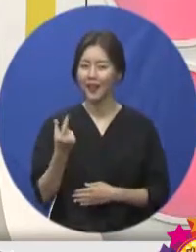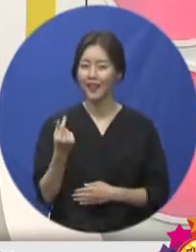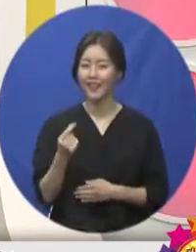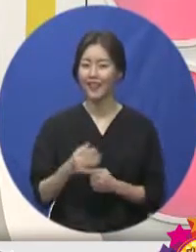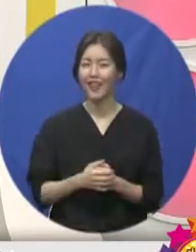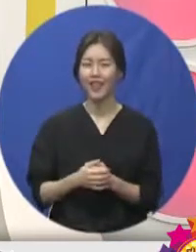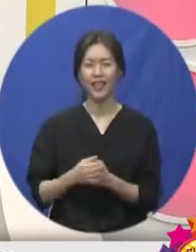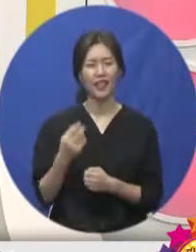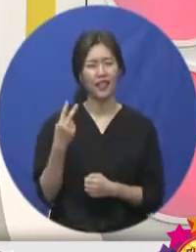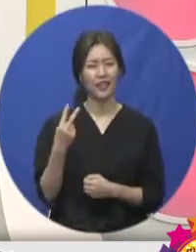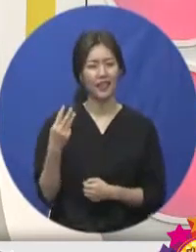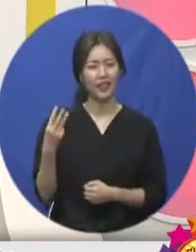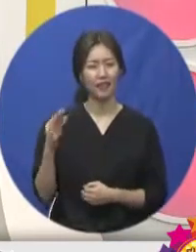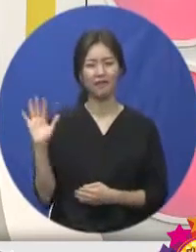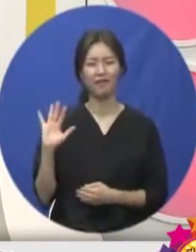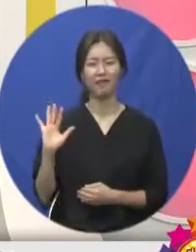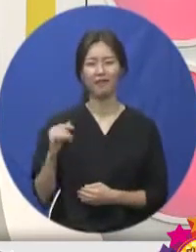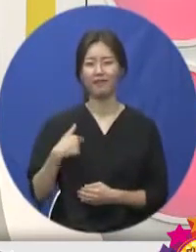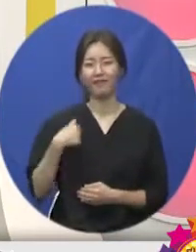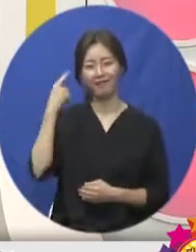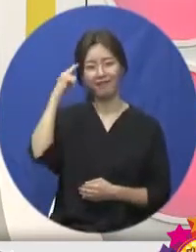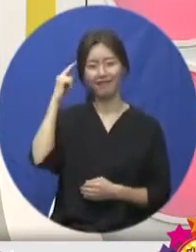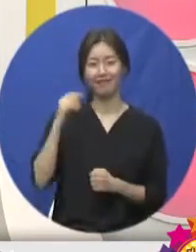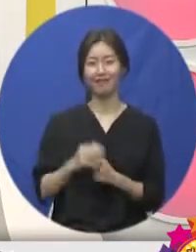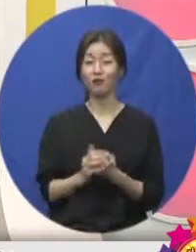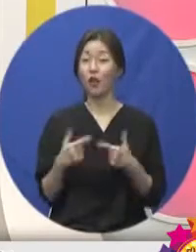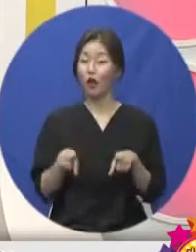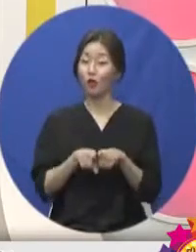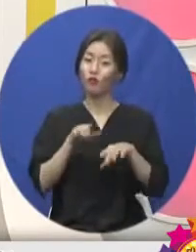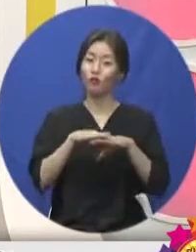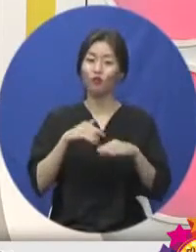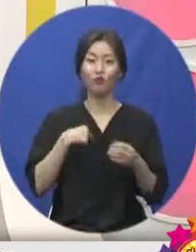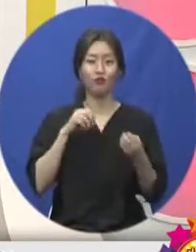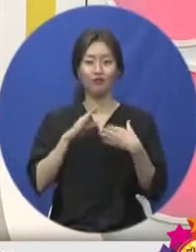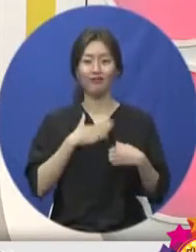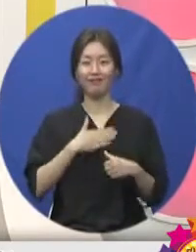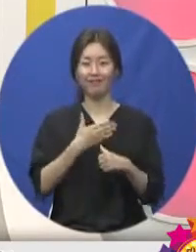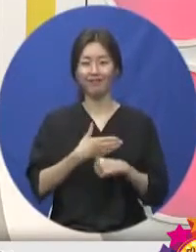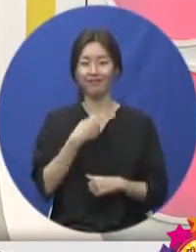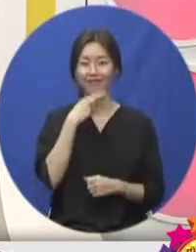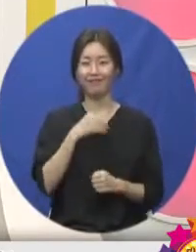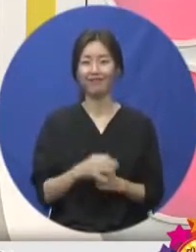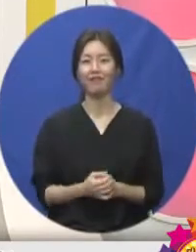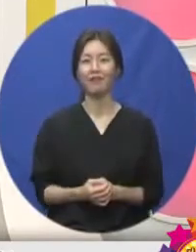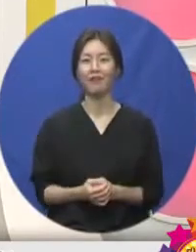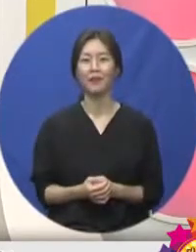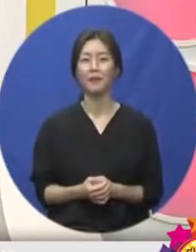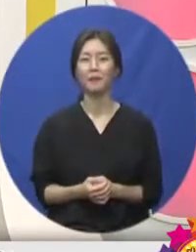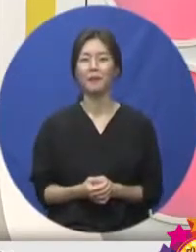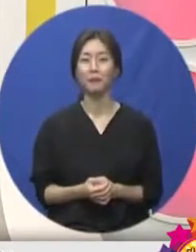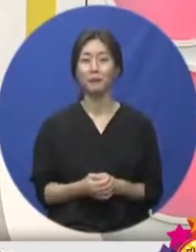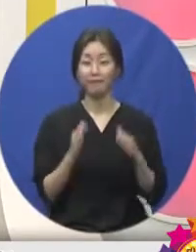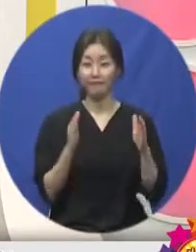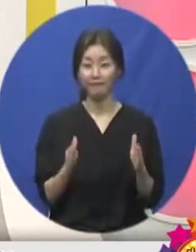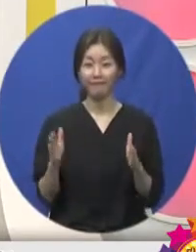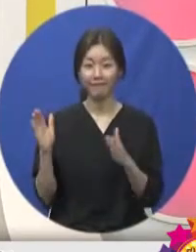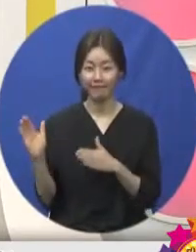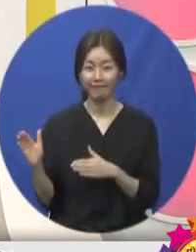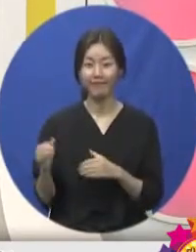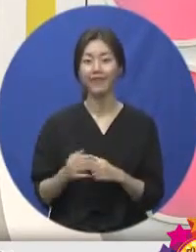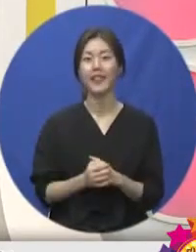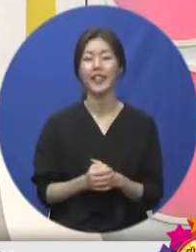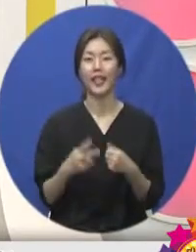그렇죠. 2번, 3번은 난 아니라고 단정은 지금. 저희도 같이 풀어가는 거예요. 풀어가는 거예요? 우리는 답 없어요. 우리도요. 그런 예. 것 같아요. 예. 자, 그러면 이제 다음